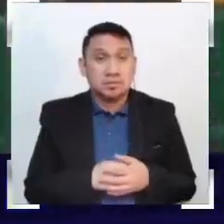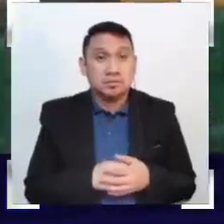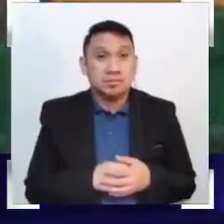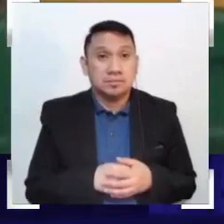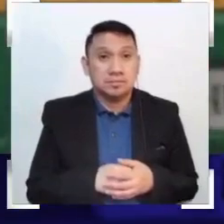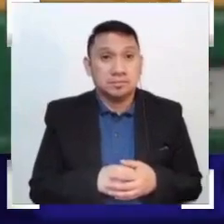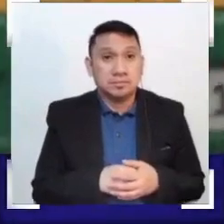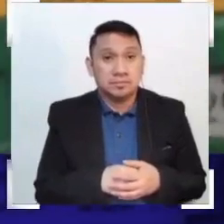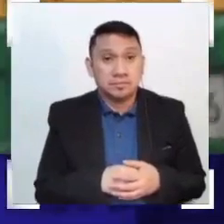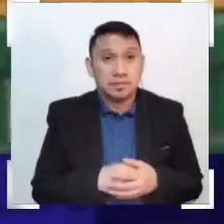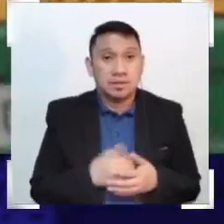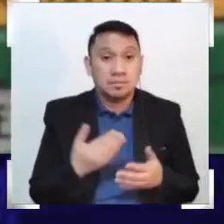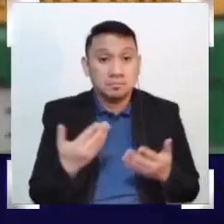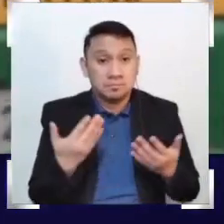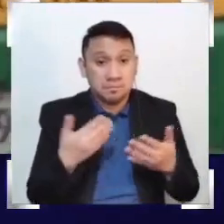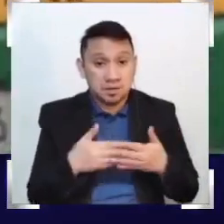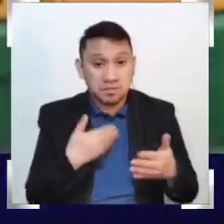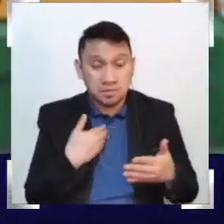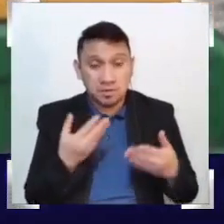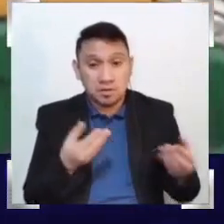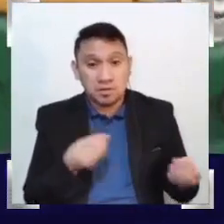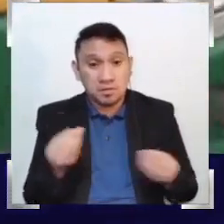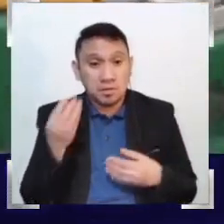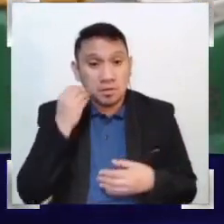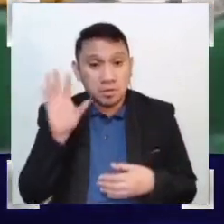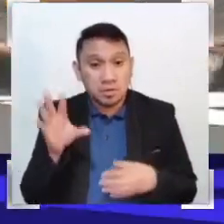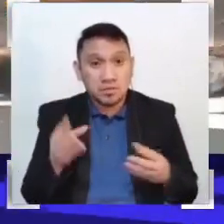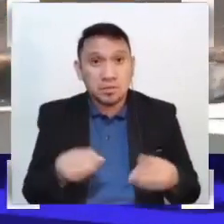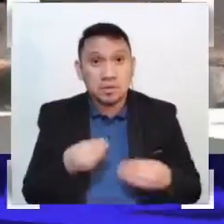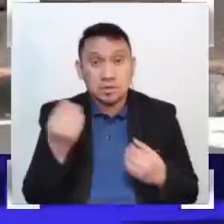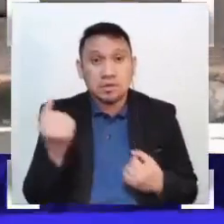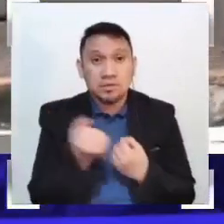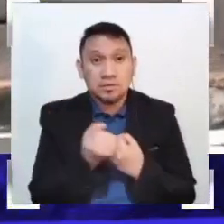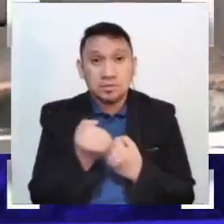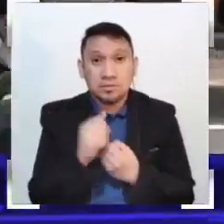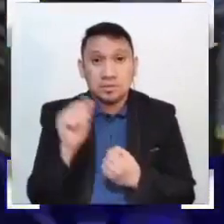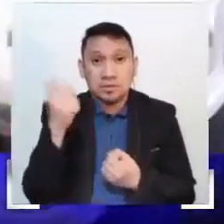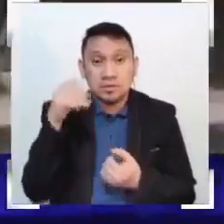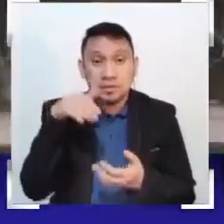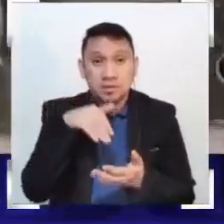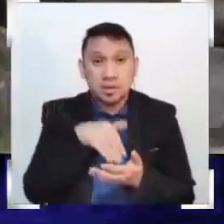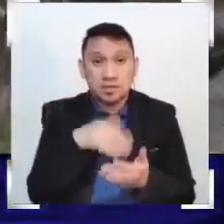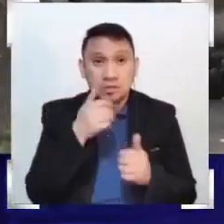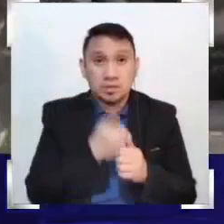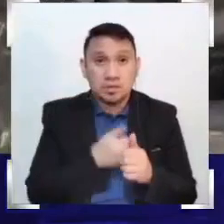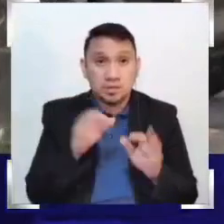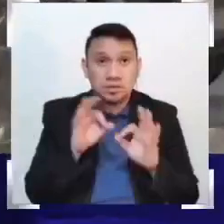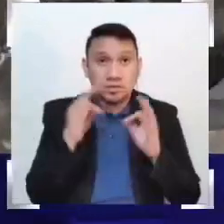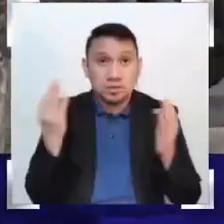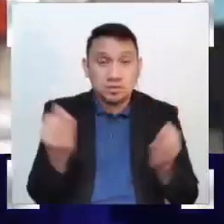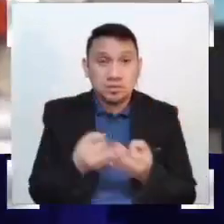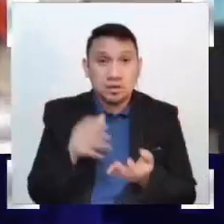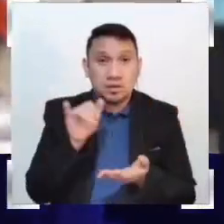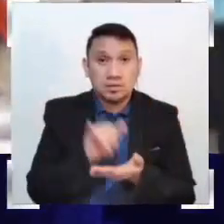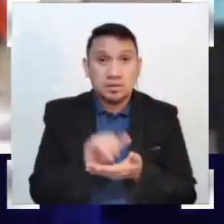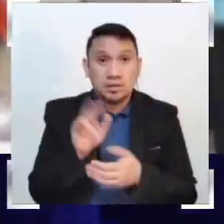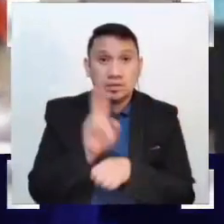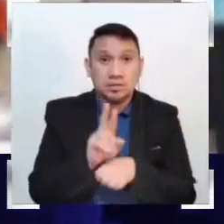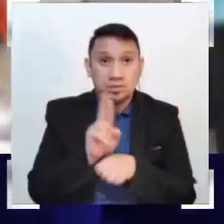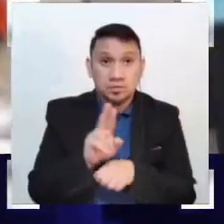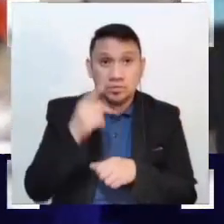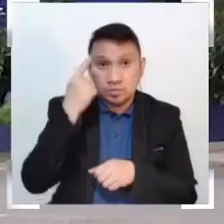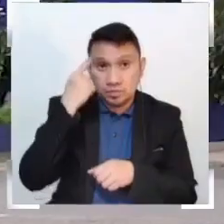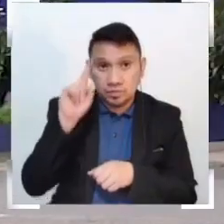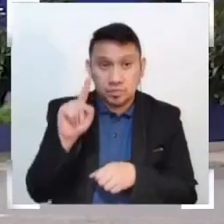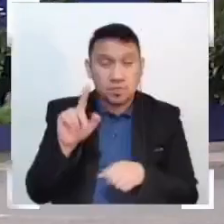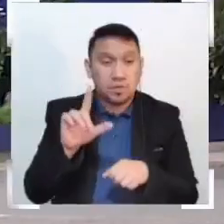Bago ho natin papauwi, bibigyan ho natin sila ng mga ayuda ng 10,000 bawat pamilya para yun po ang gamitin nila bilang pangkabuhayan